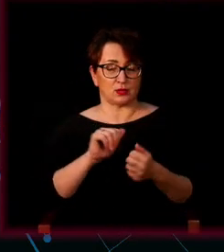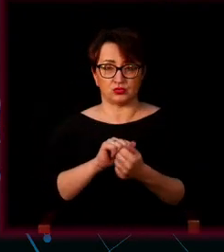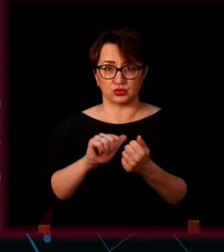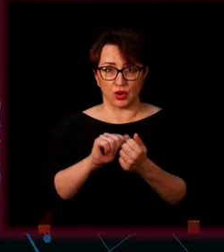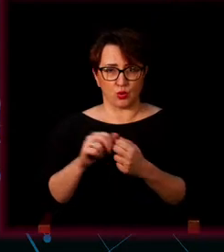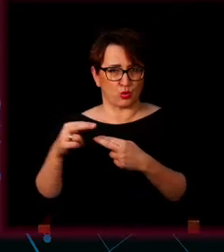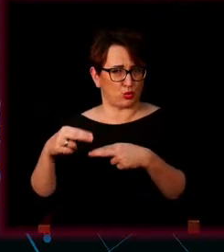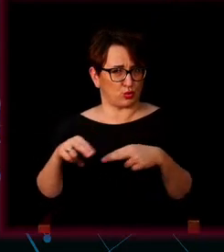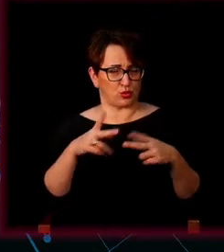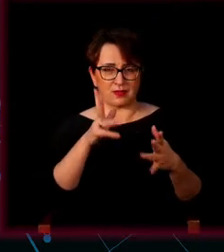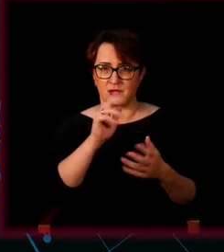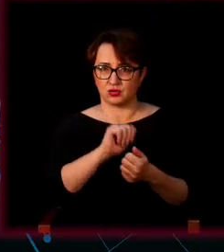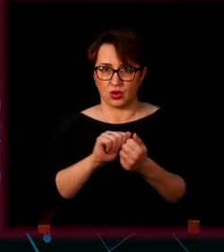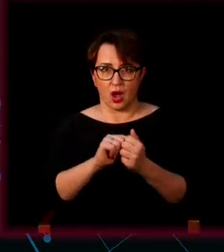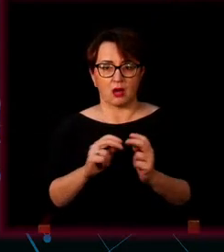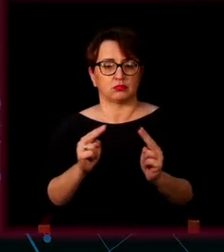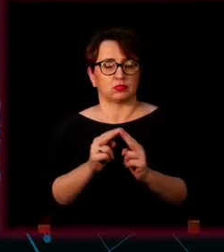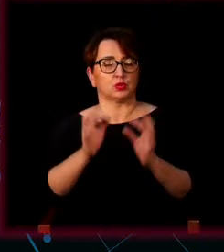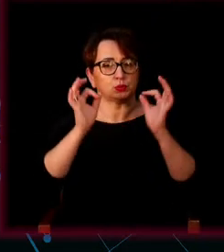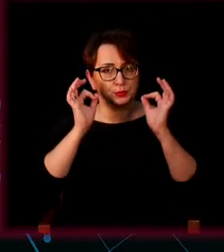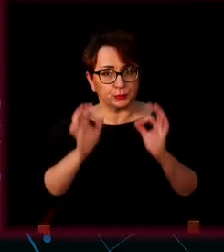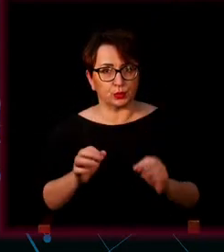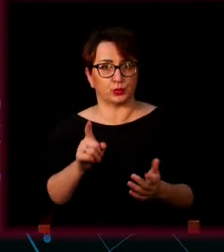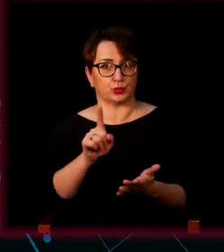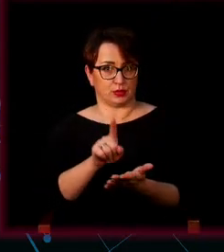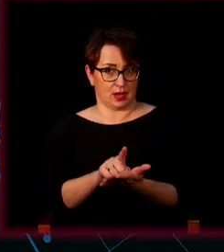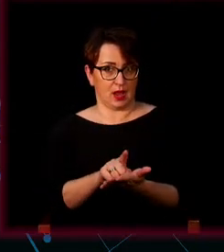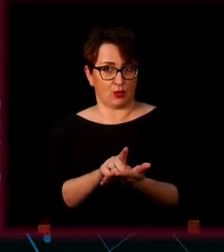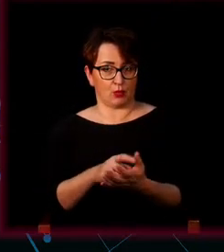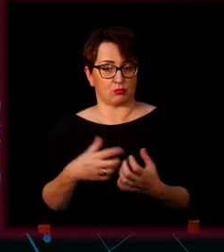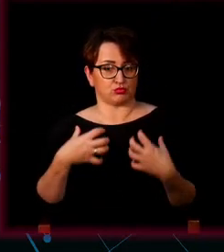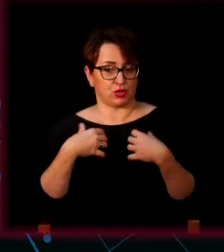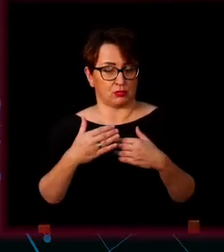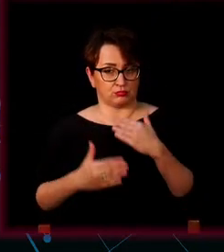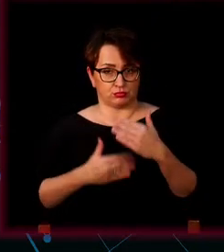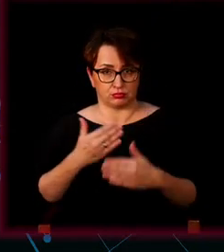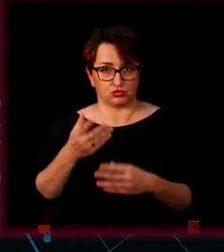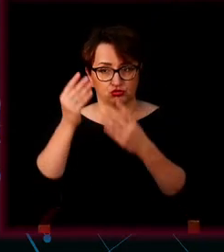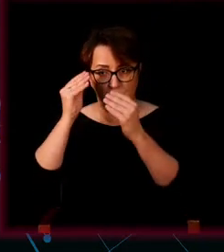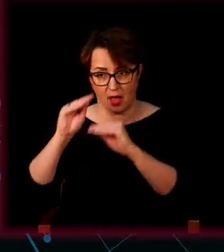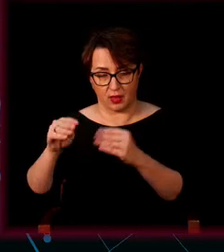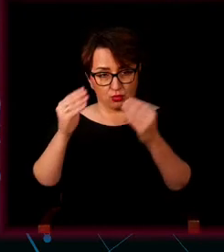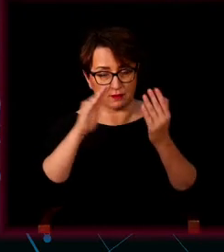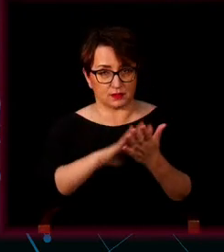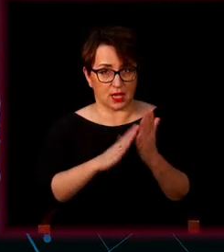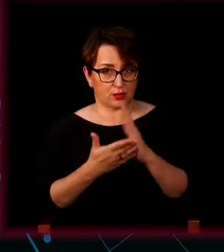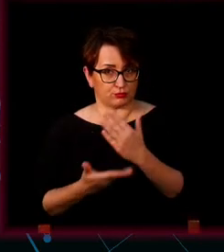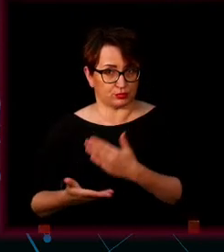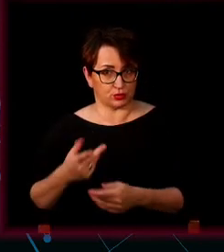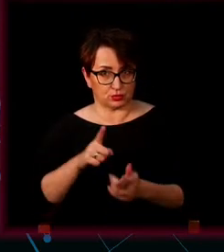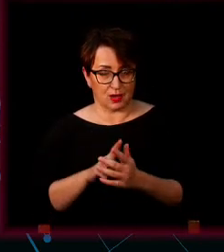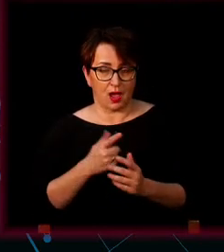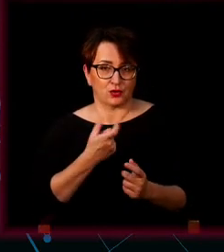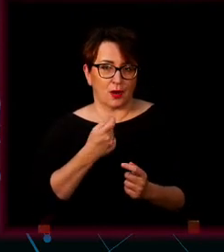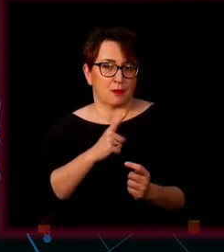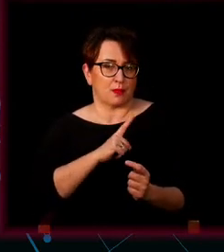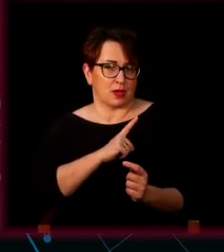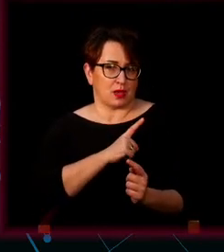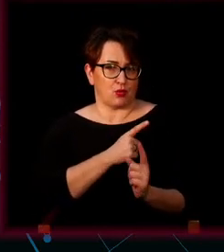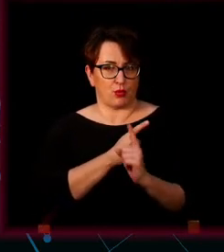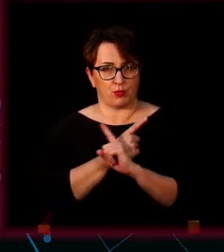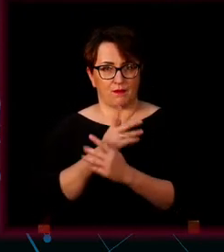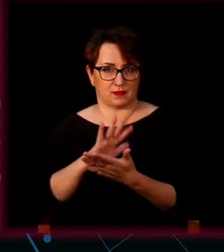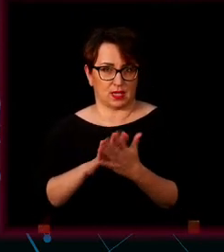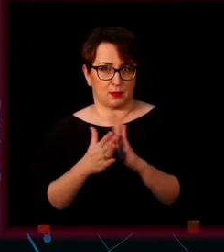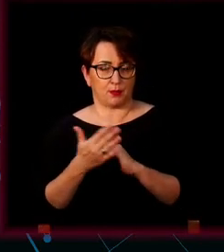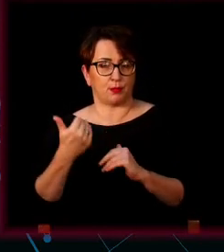i różnicy, udało im się porozumieć, udało im się przeżyć razem, szanować się, w pewnym sensie też zakochać się w sobie nawzajem, bo podczas